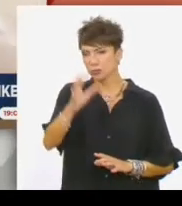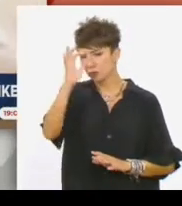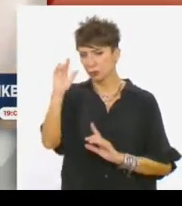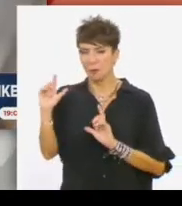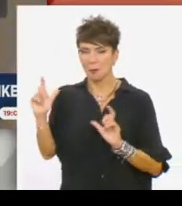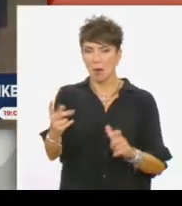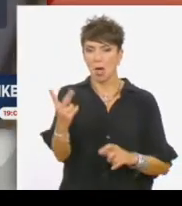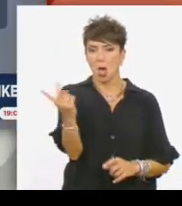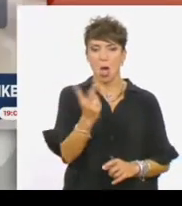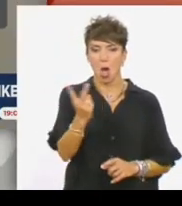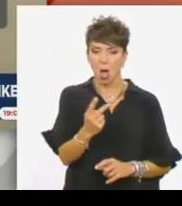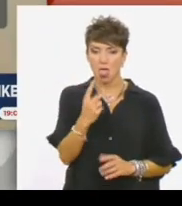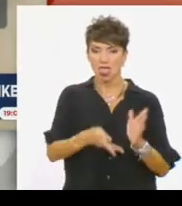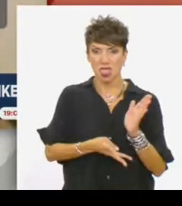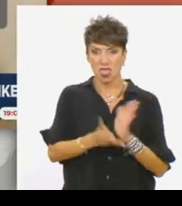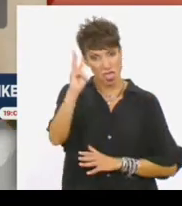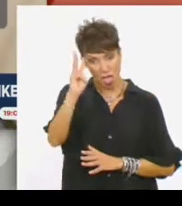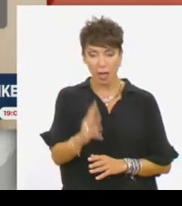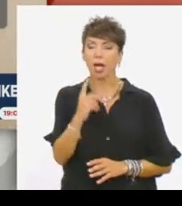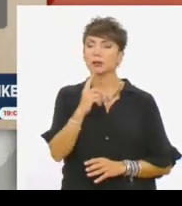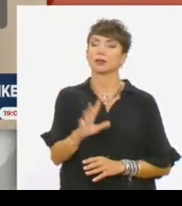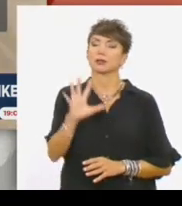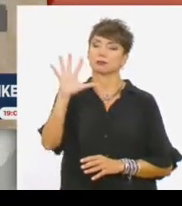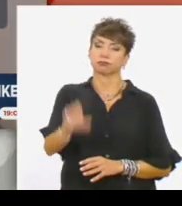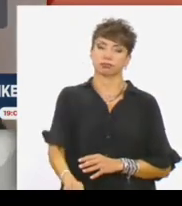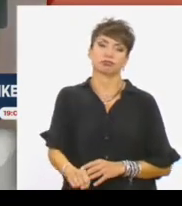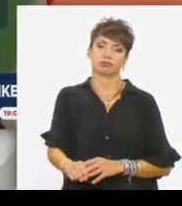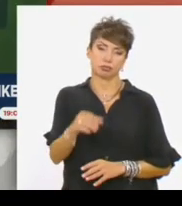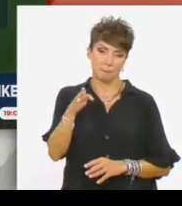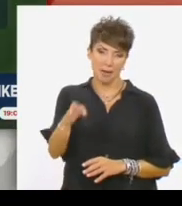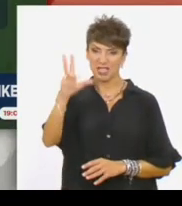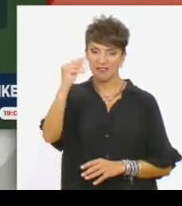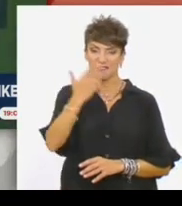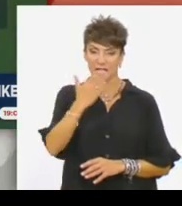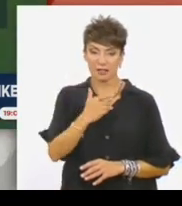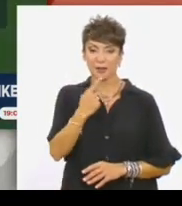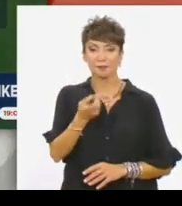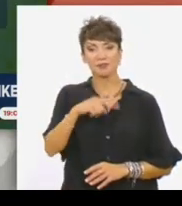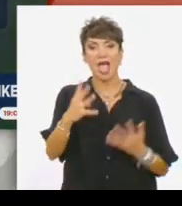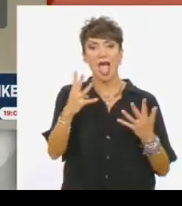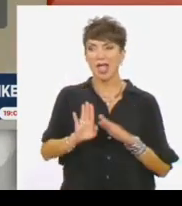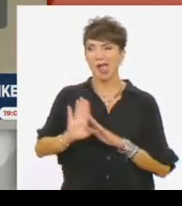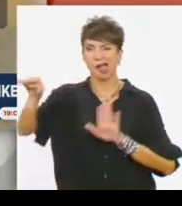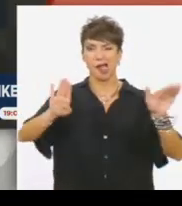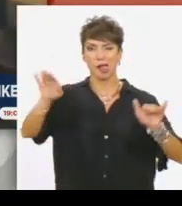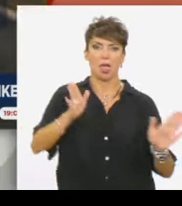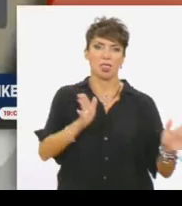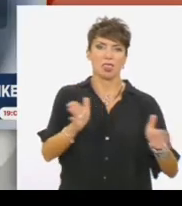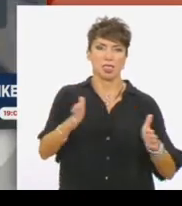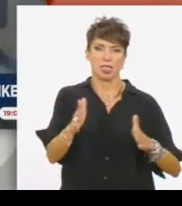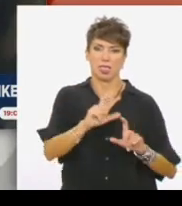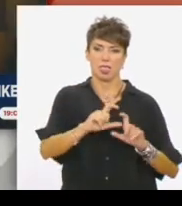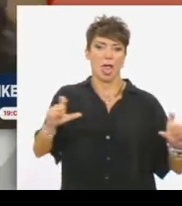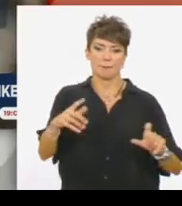συλλήψεις, 13 συνελήφθησαν στη φοιτητική εστία που λειτουργούσε ως ορμητήριο και καταφύγιο και 9 σε κοντινά διαμερίσματα. Ανάμεσα